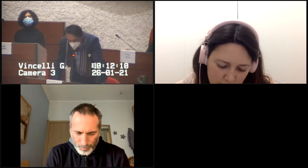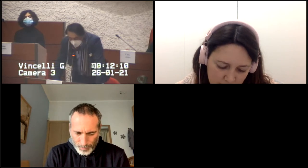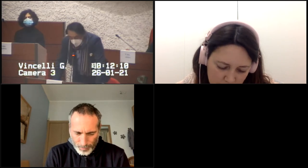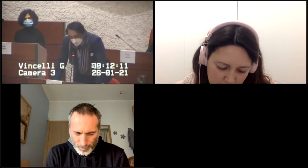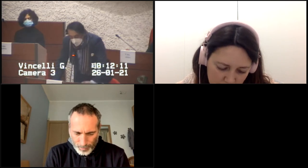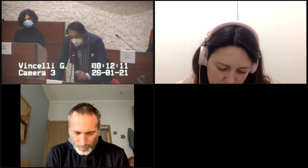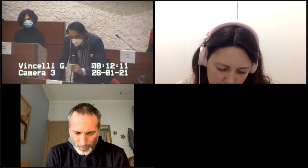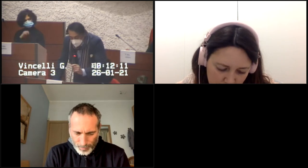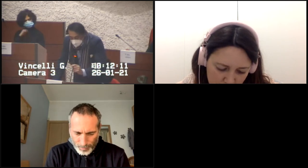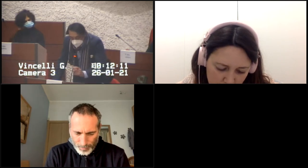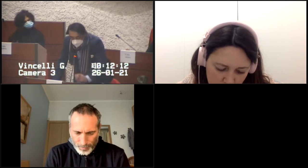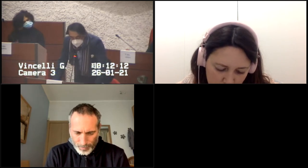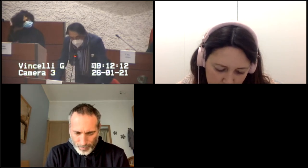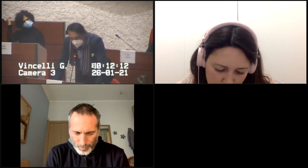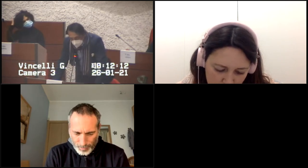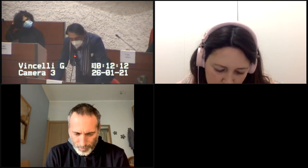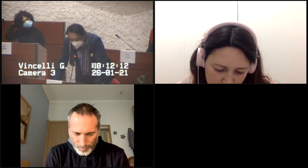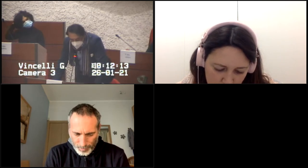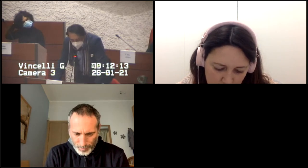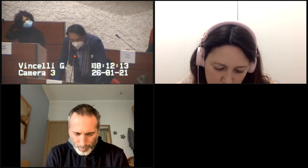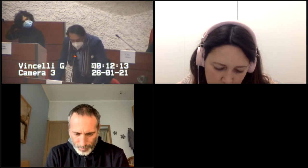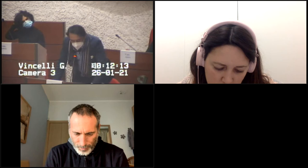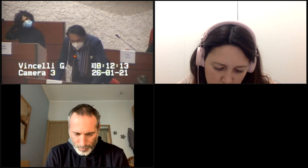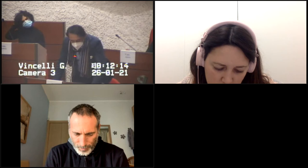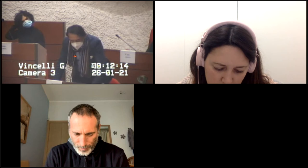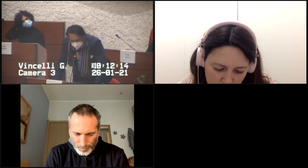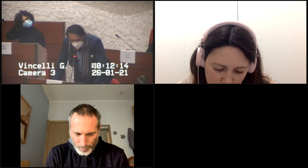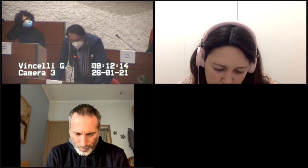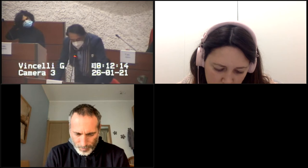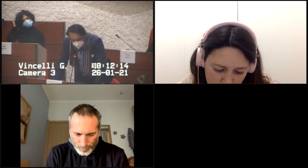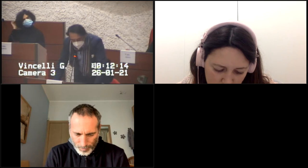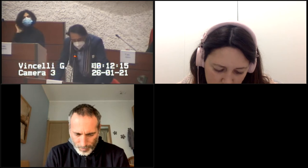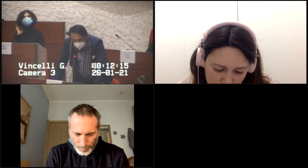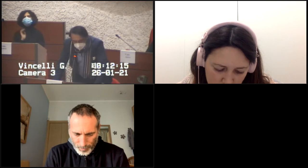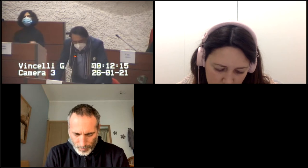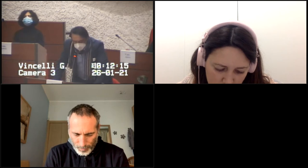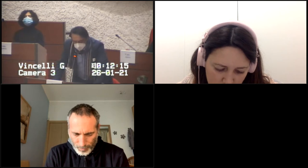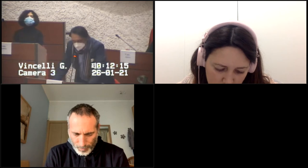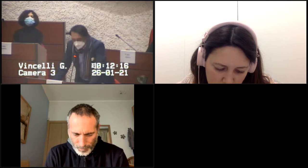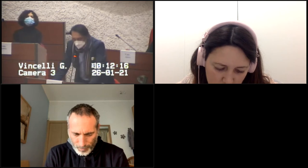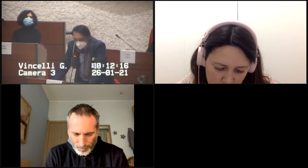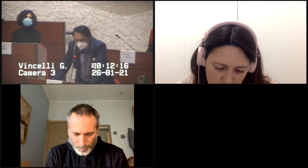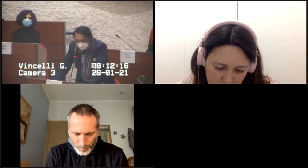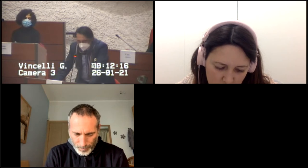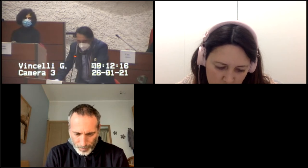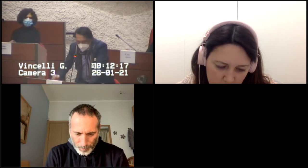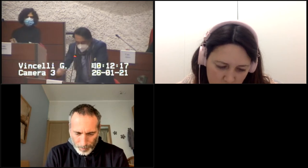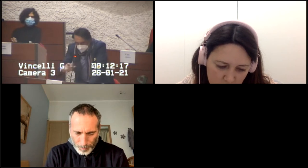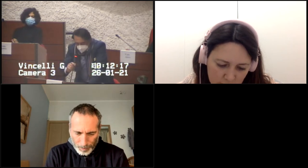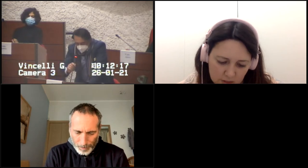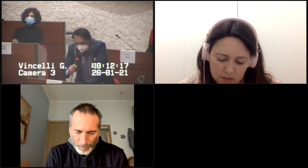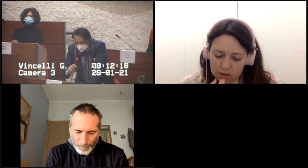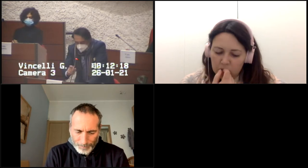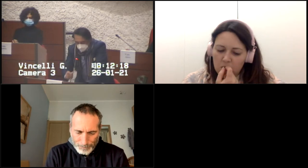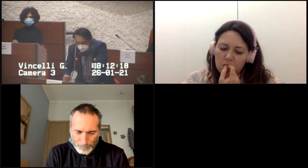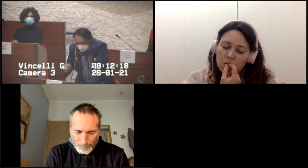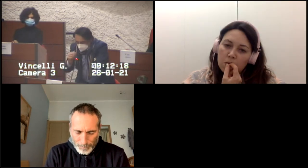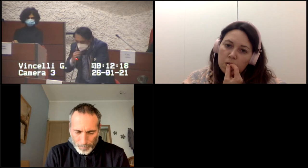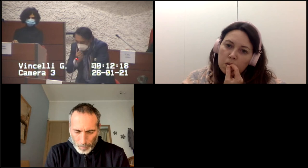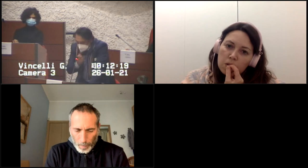all'opposizione. Poi sul discorso della delibera, beh, ci trova sicuramente d'accordo su una questione chiaramente